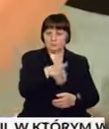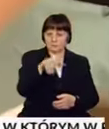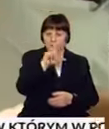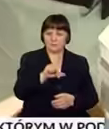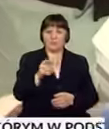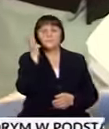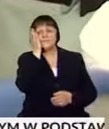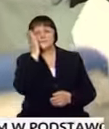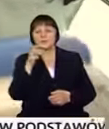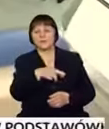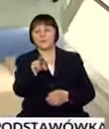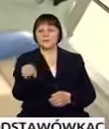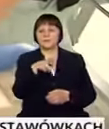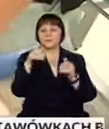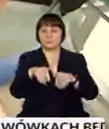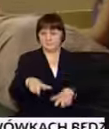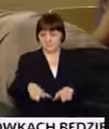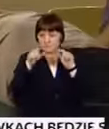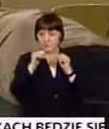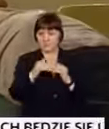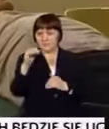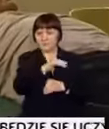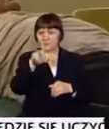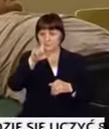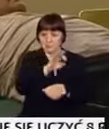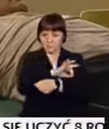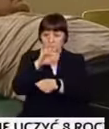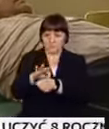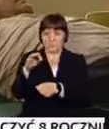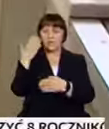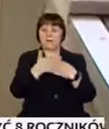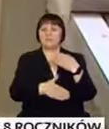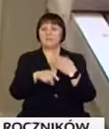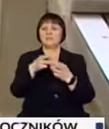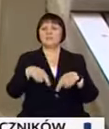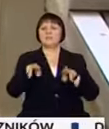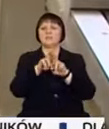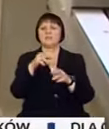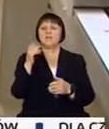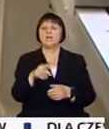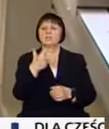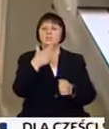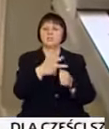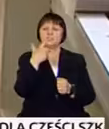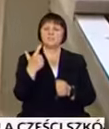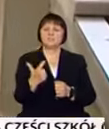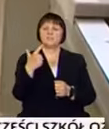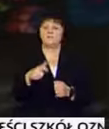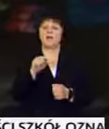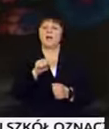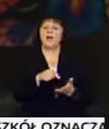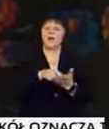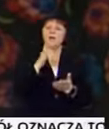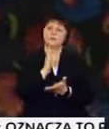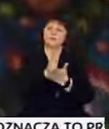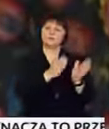złotych. Mieszkańcy regionu mogli wybierać spośród ponad 200 projektów. Ostatecznie zrealizowane zostaną 32, a instytucje